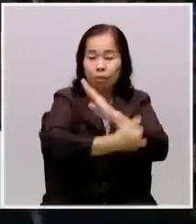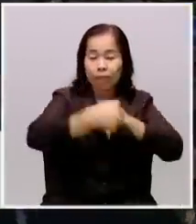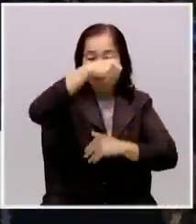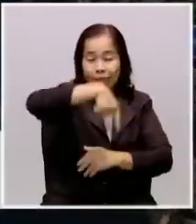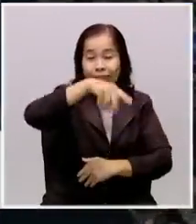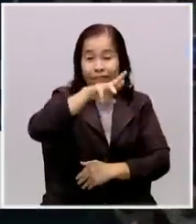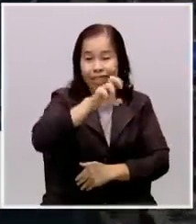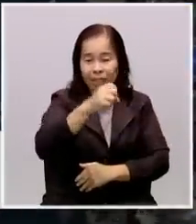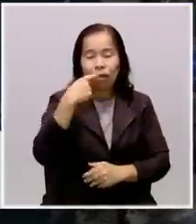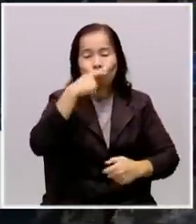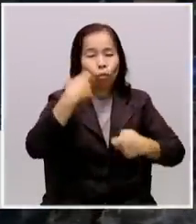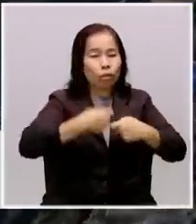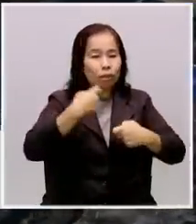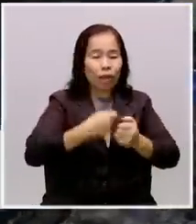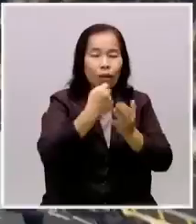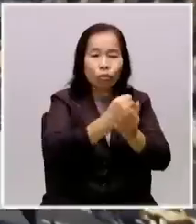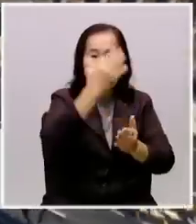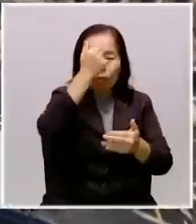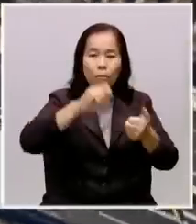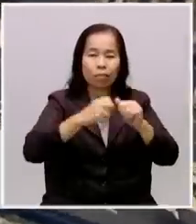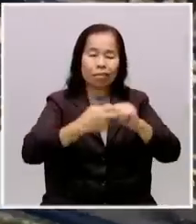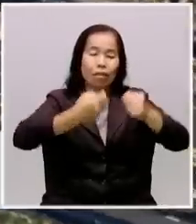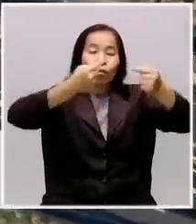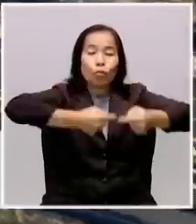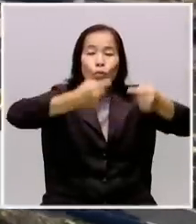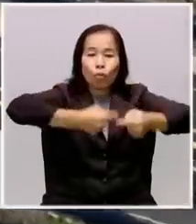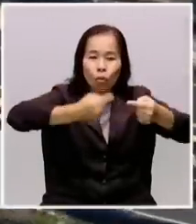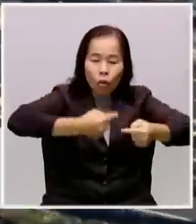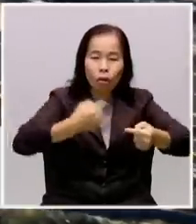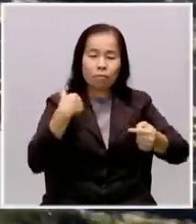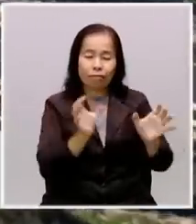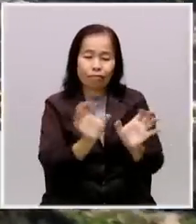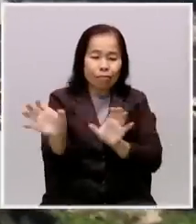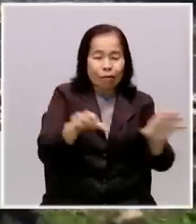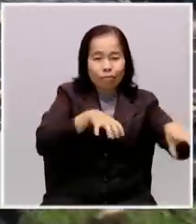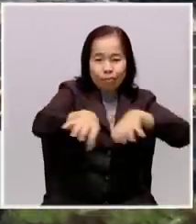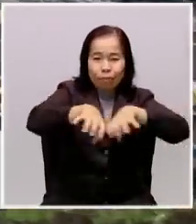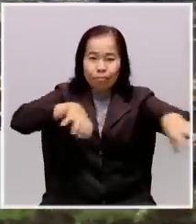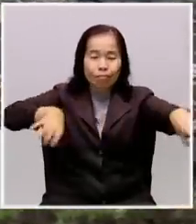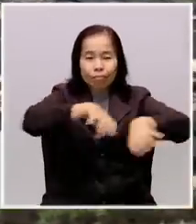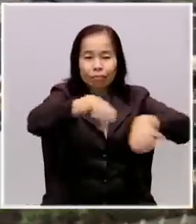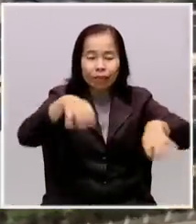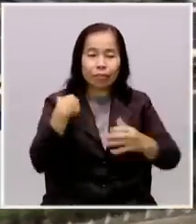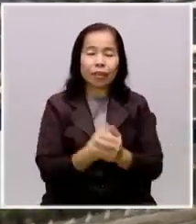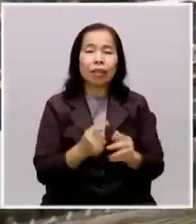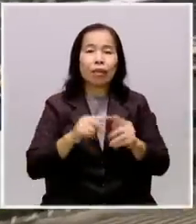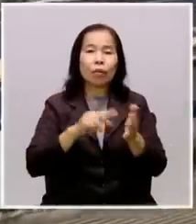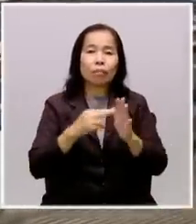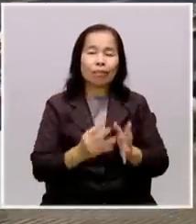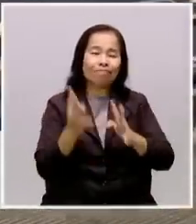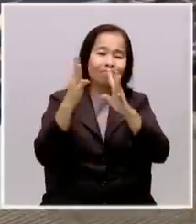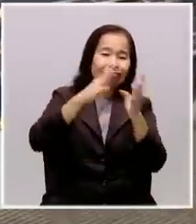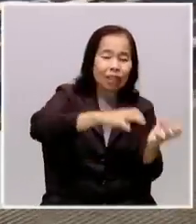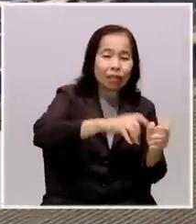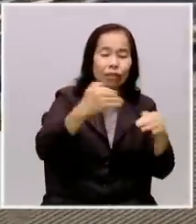ทุกข์ก็มีความซับซ้อนมากขึ้นเนื่องจากปัญหาความขัดแย้งซึ่งมีการแบ่งแยกประเทศและโครงสร้างพื้นฐานก็ได้รับความเสียหาย